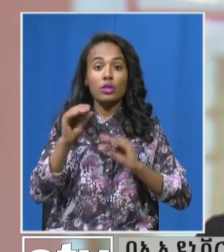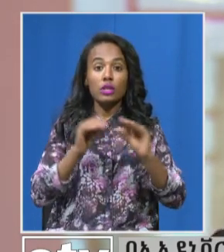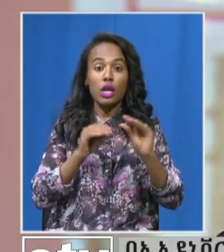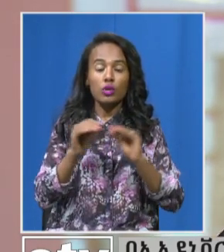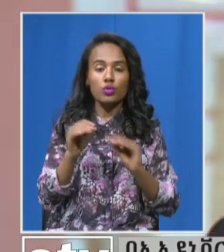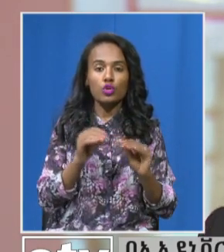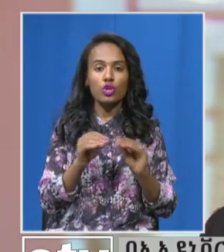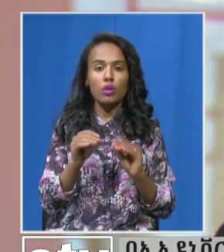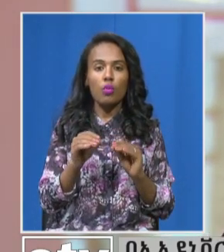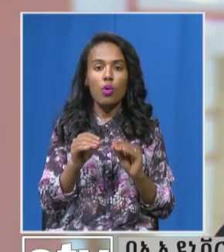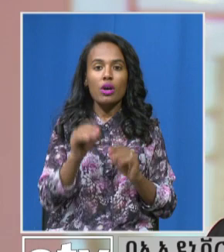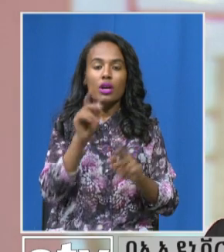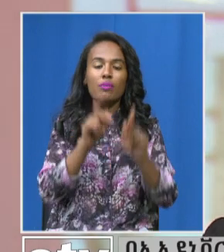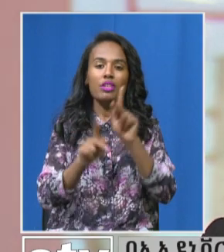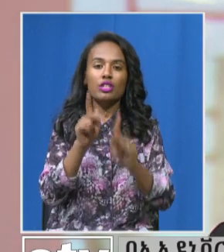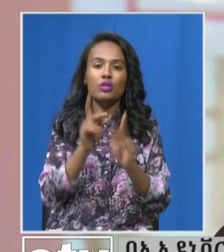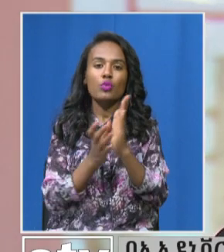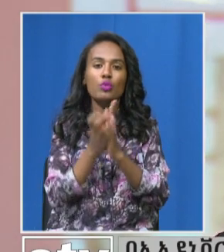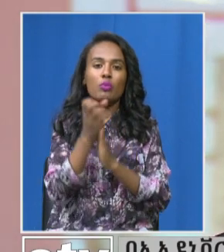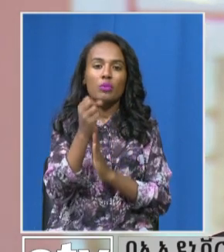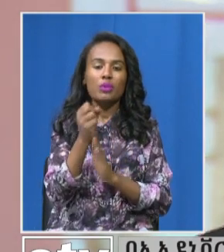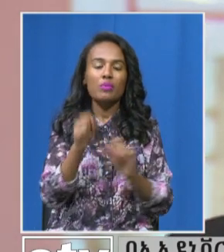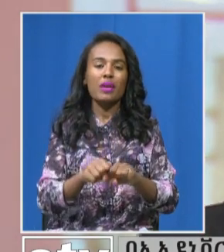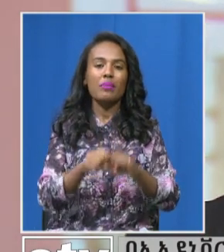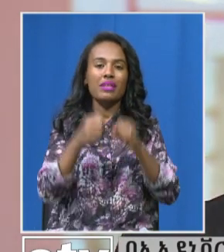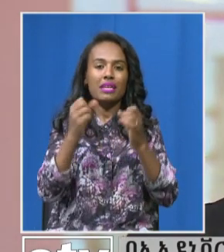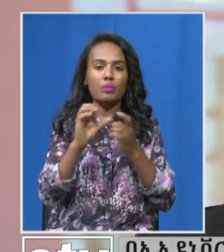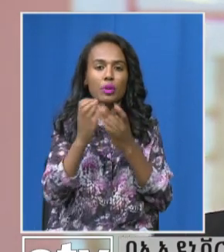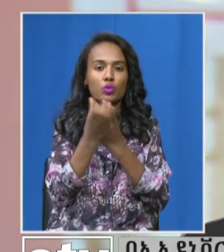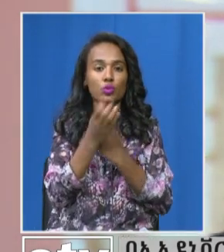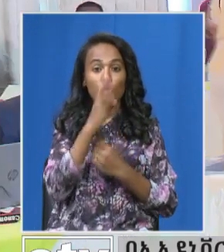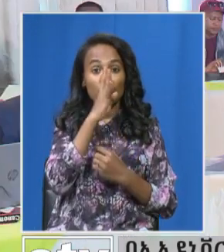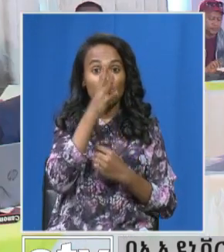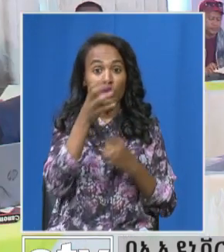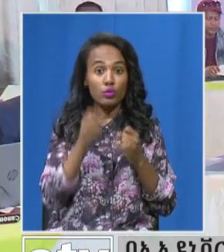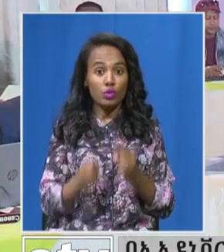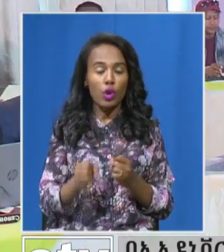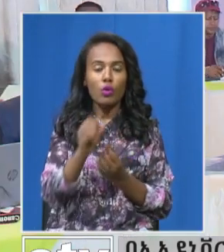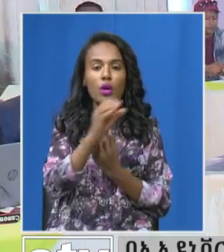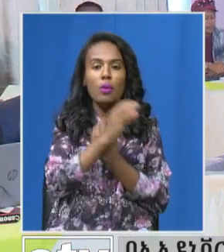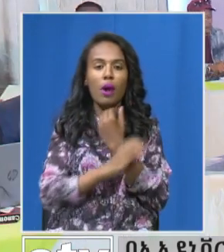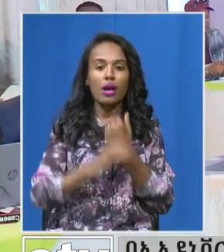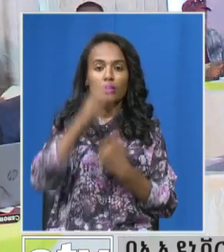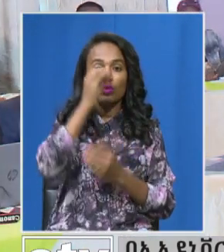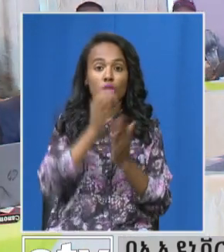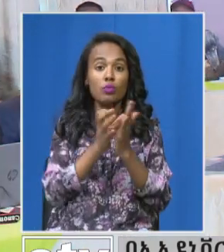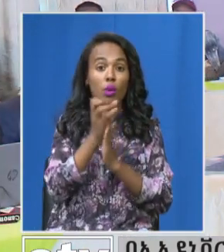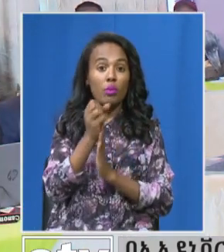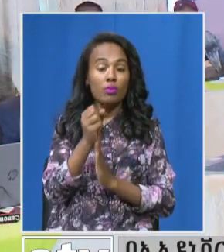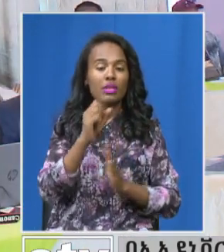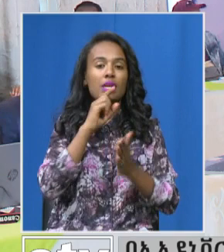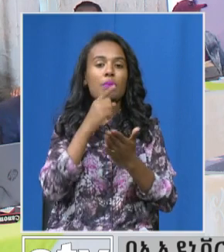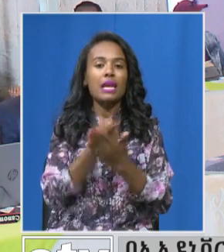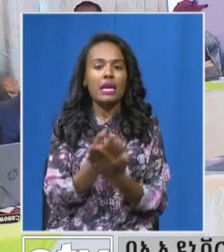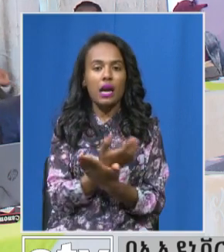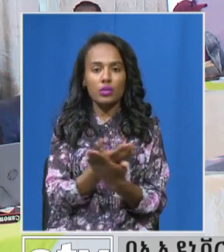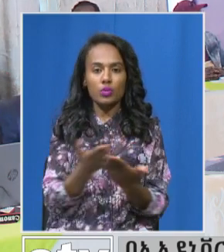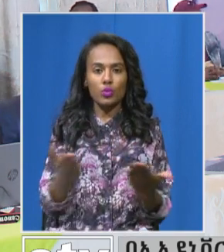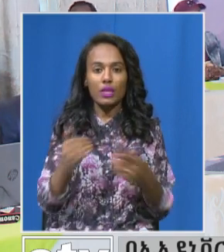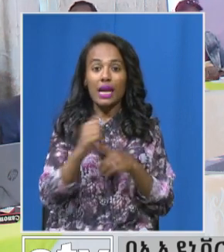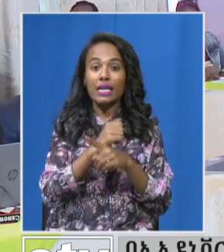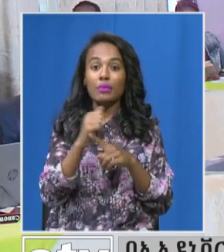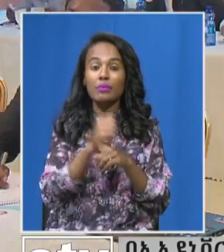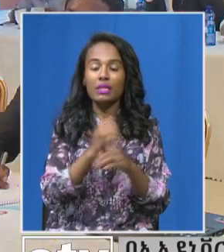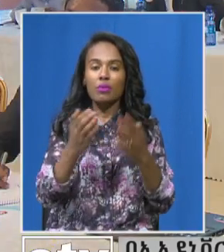ደግሞ የህብረተሰቡን መብትም የሚጣስባቸውን ሁኔታዎች ሊፈጥሩ ይችላሉ። በሀገሪቱ የሰብአዊ መብትን የማረጋገጥ ጉዳይ